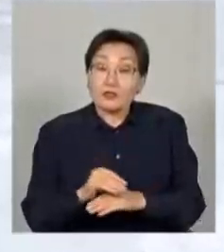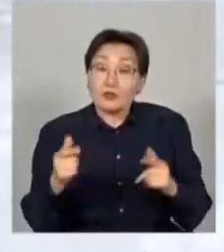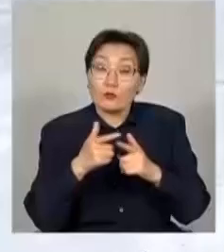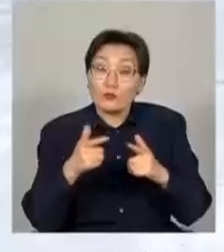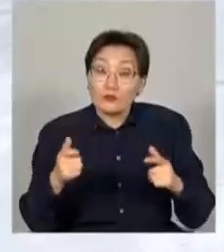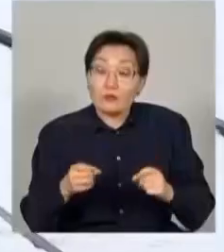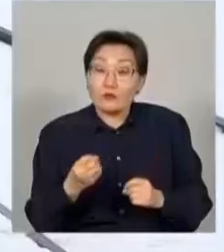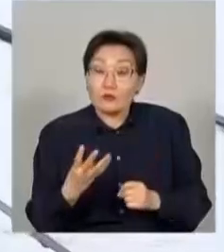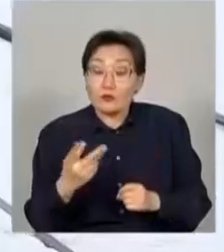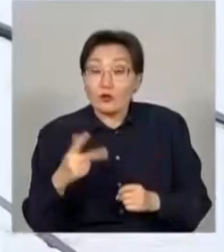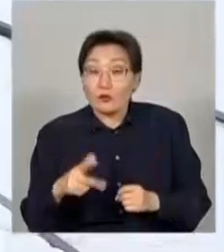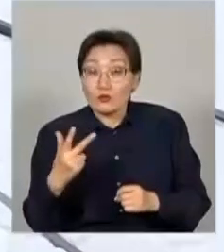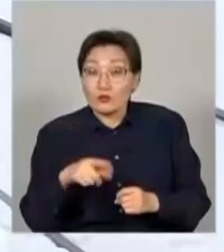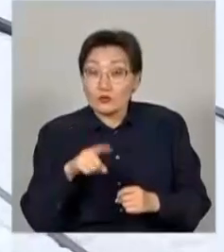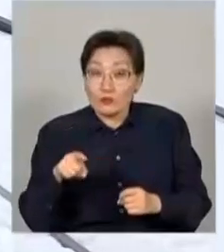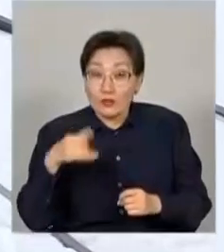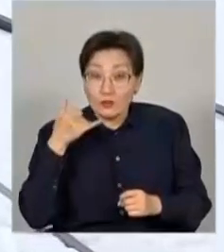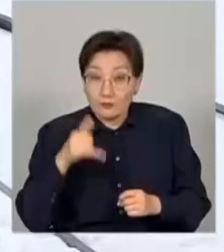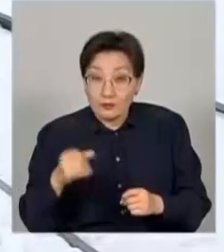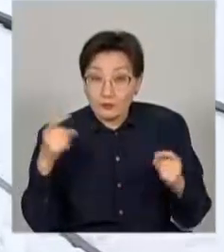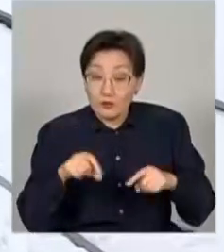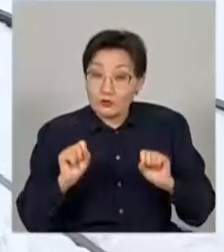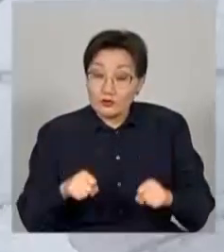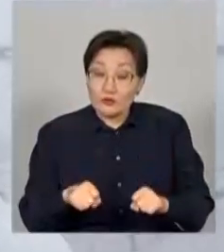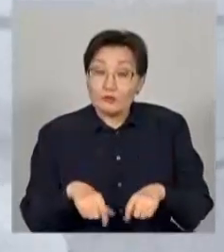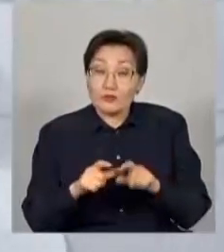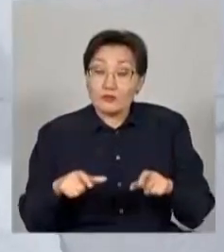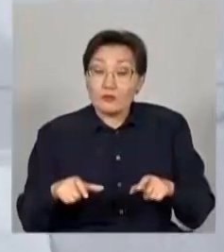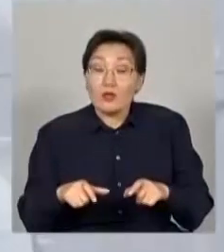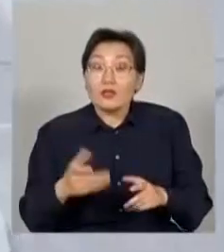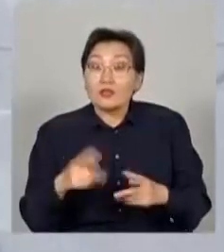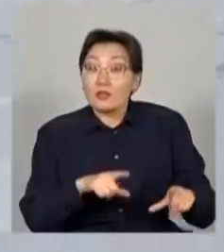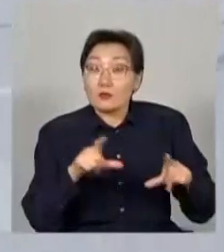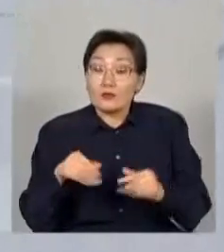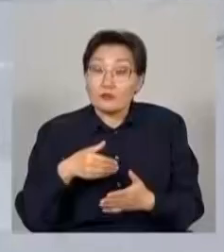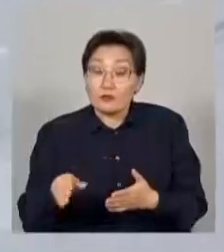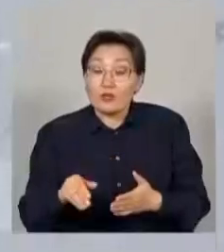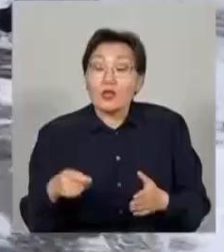мәліметтерді 1433 нөмірі арқылы алуға болады. Оған қоса жол жүруден бас тартсаңыз,